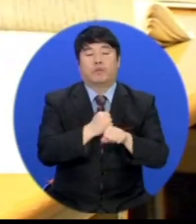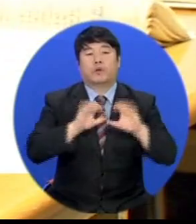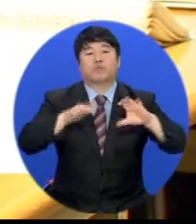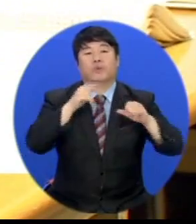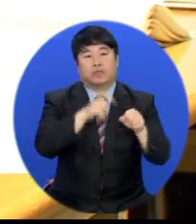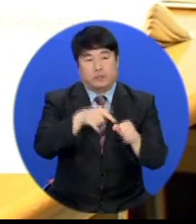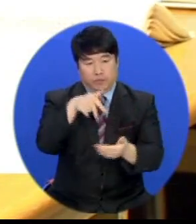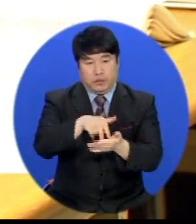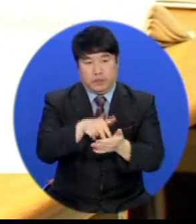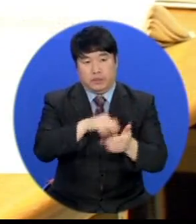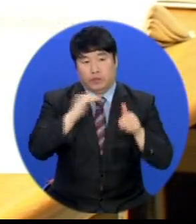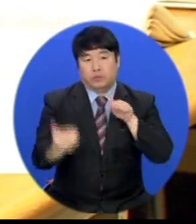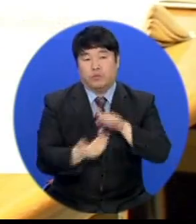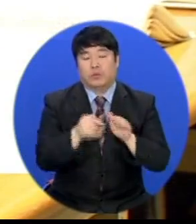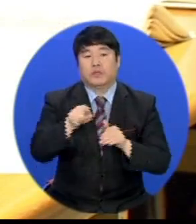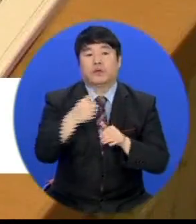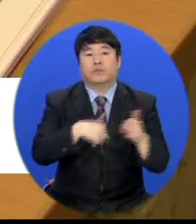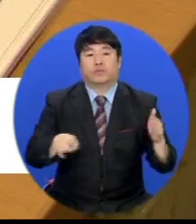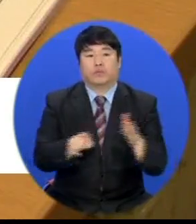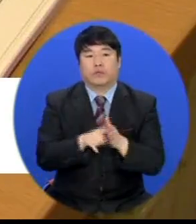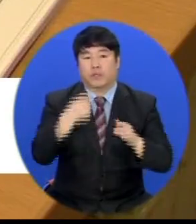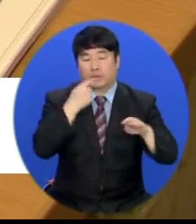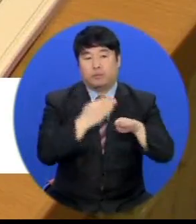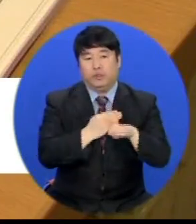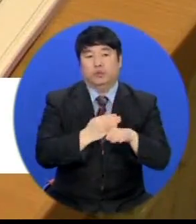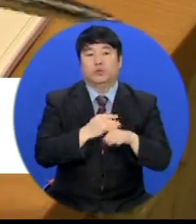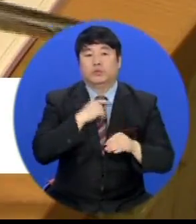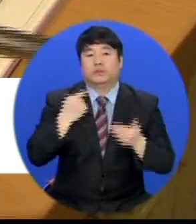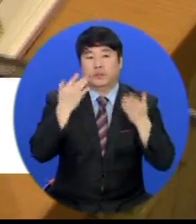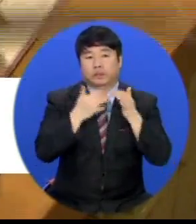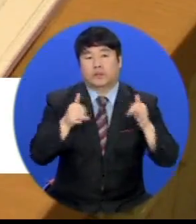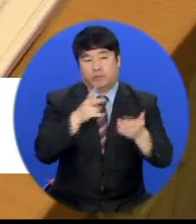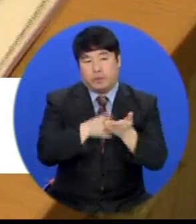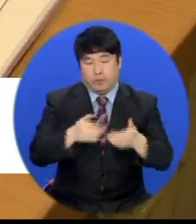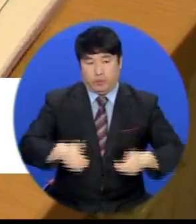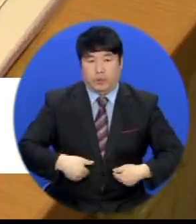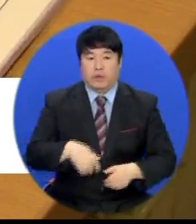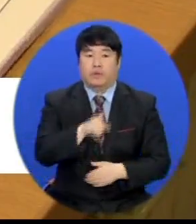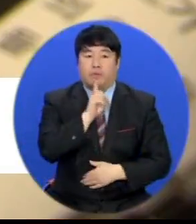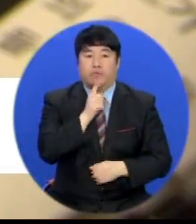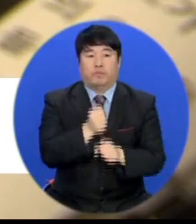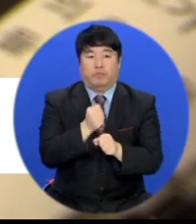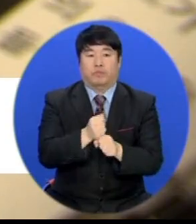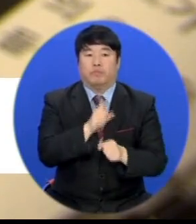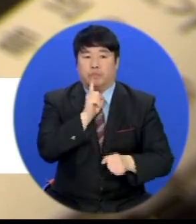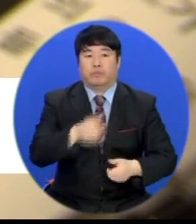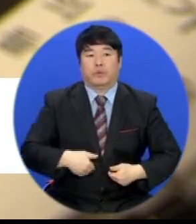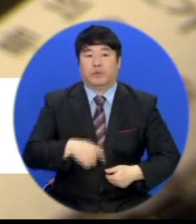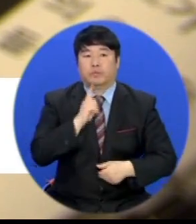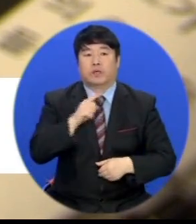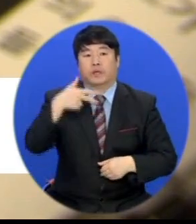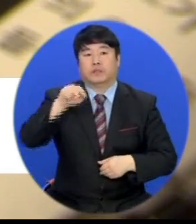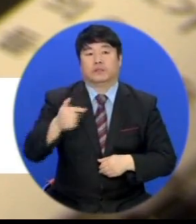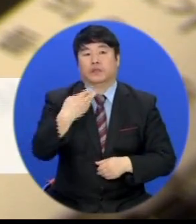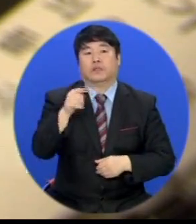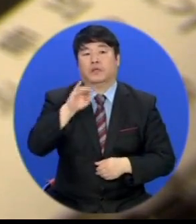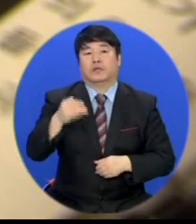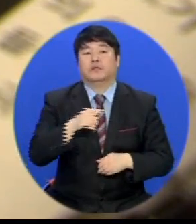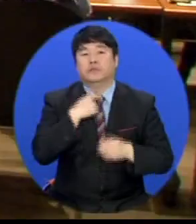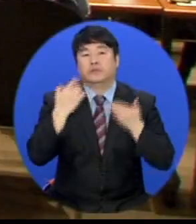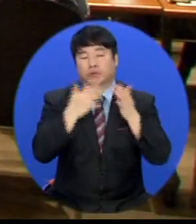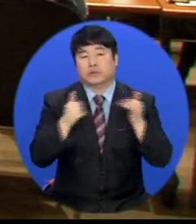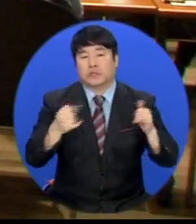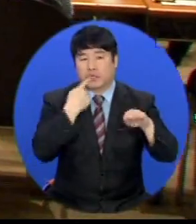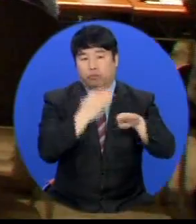이루어져야 한다며 이를 위해서는 민주유공자법 제정이 필요하다고 말했습니다. 또 전태일 열사 등 민주화를